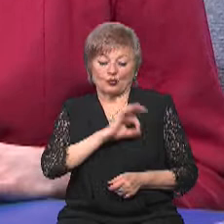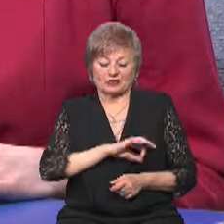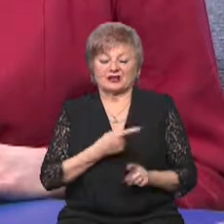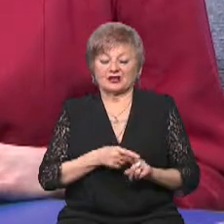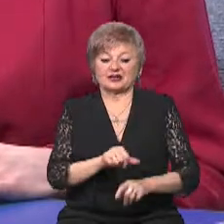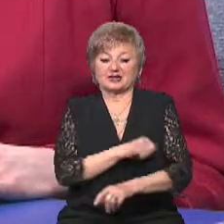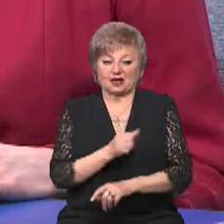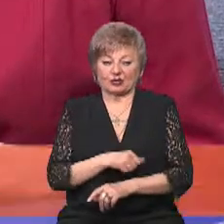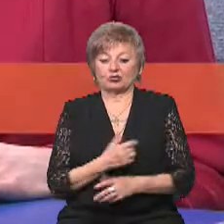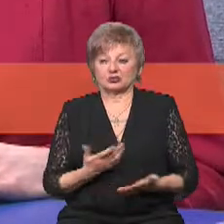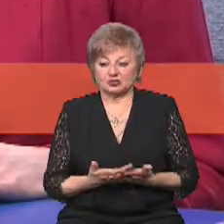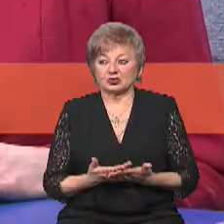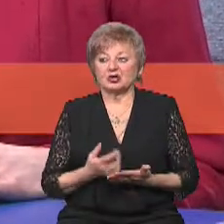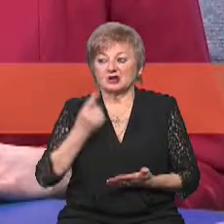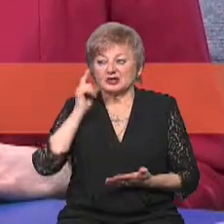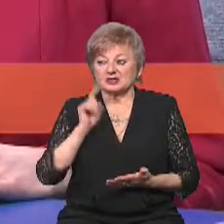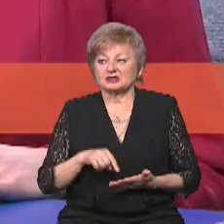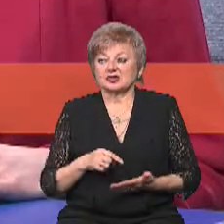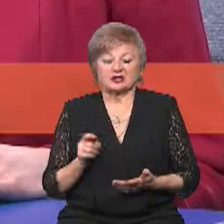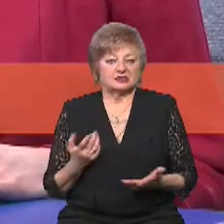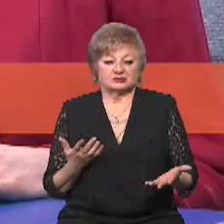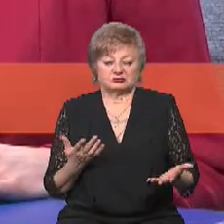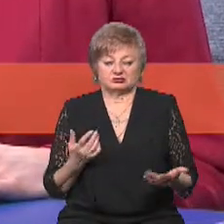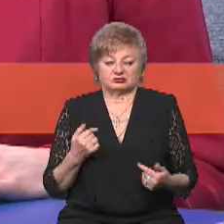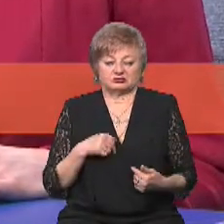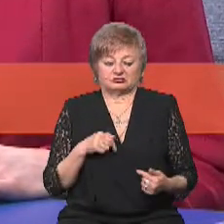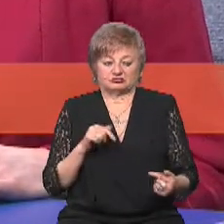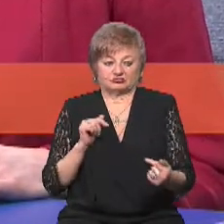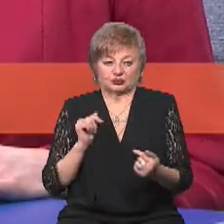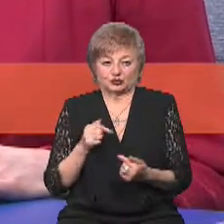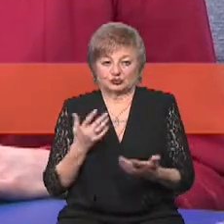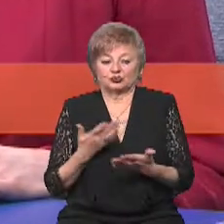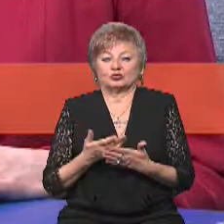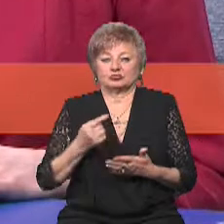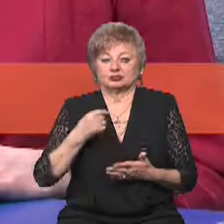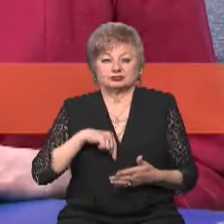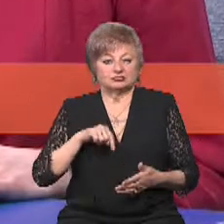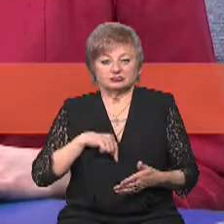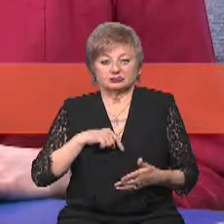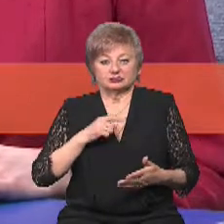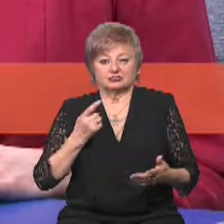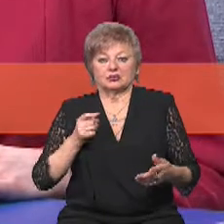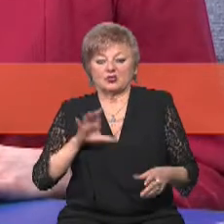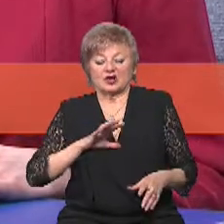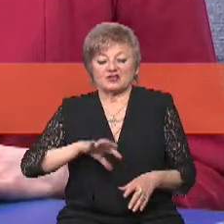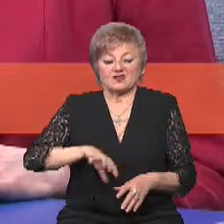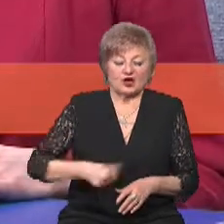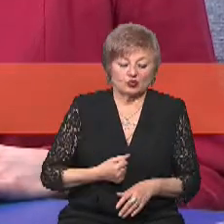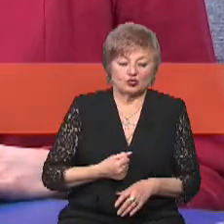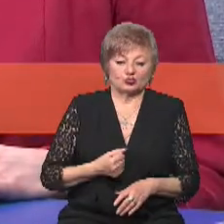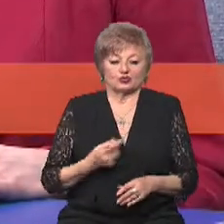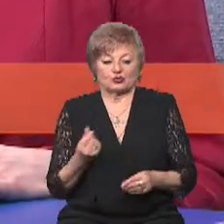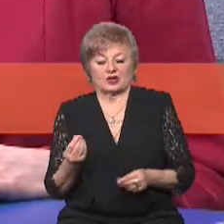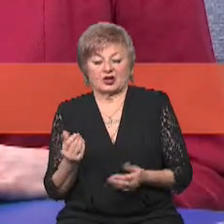наркотики. Ми знаємо, да, що часто вони такий антисоціальний образ життя ведуть, тобто вони, буває, тут же і крадуть щось для того,